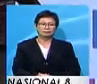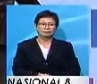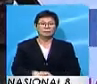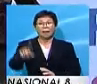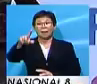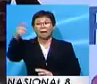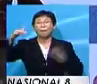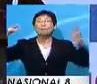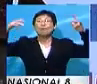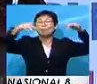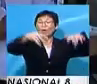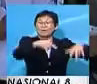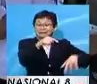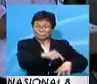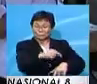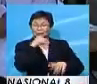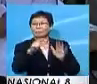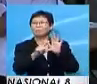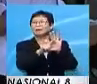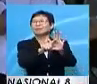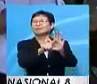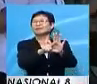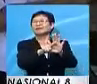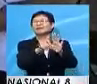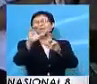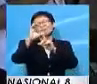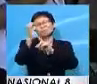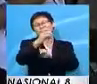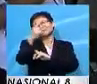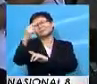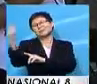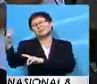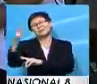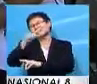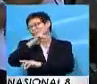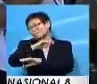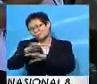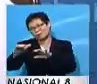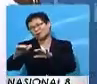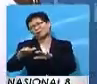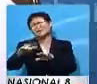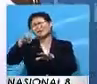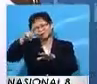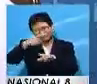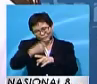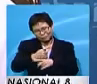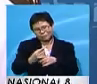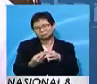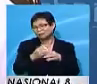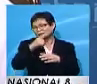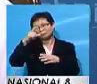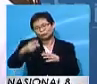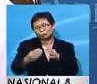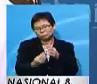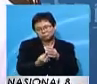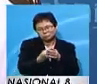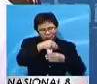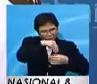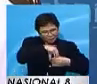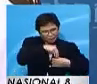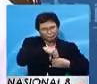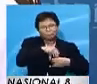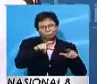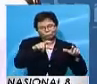Selain itu, perhimpunan itu juga tidak melambangkan ciri-ciri budaya ketimuran yang sepatutnya tertanam dalam diri golongan muda. Dalam imbasan